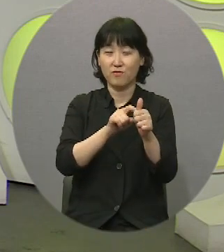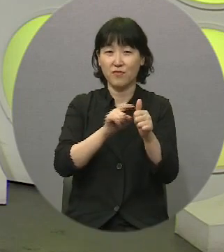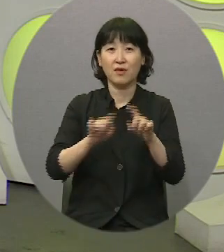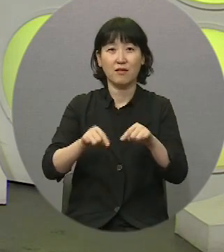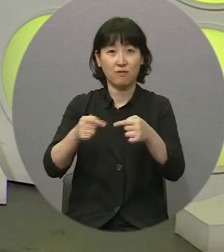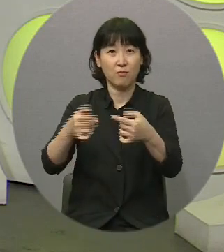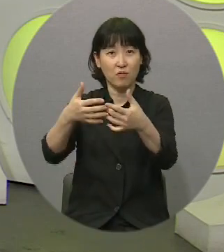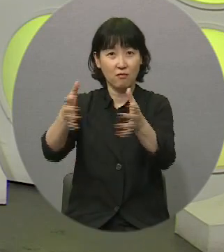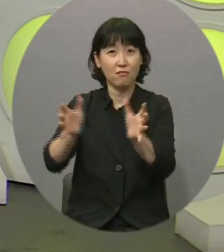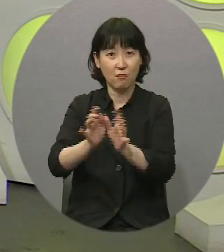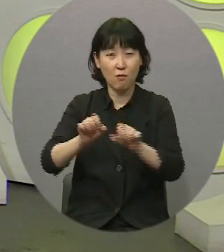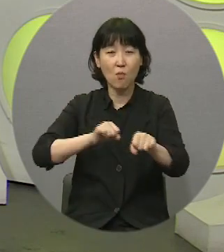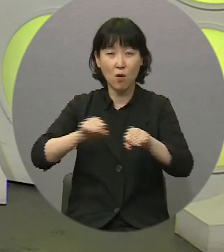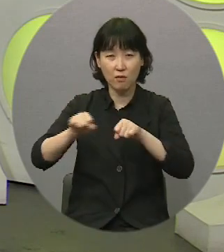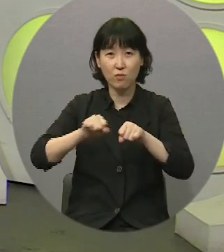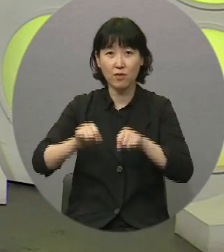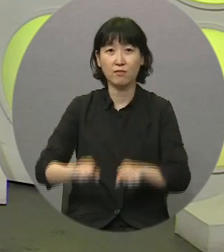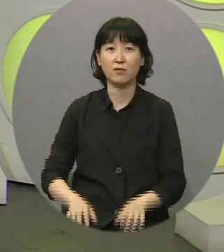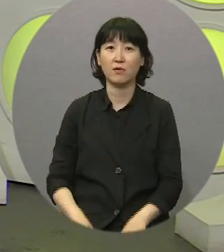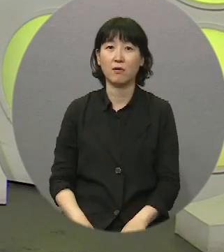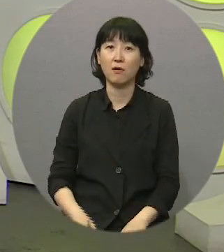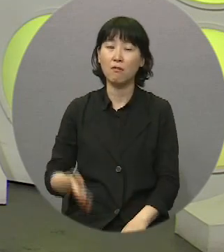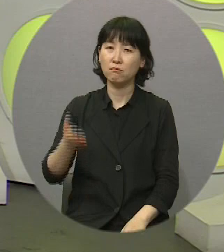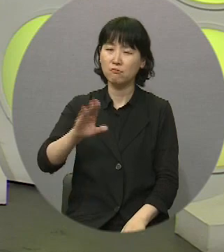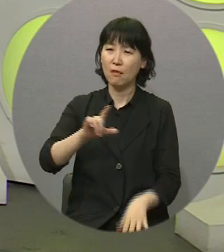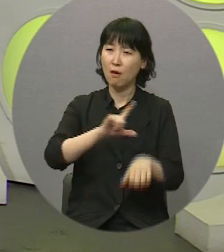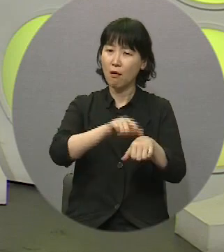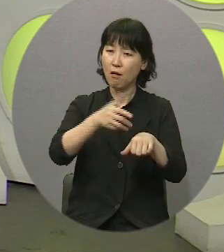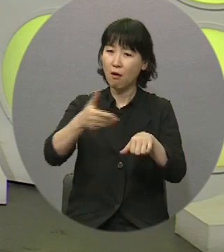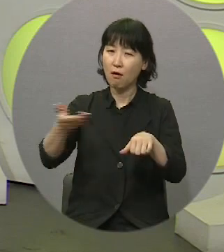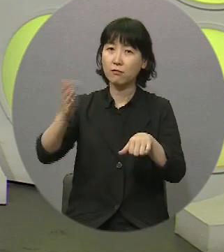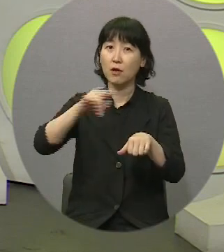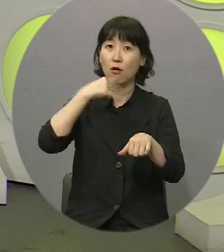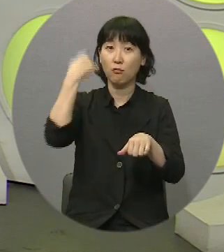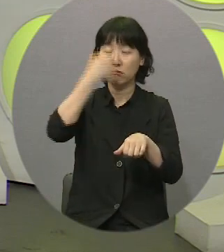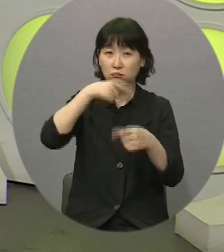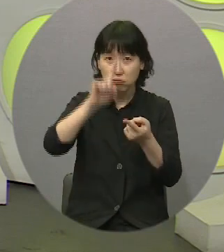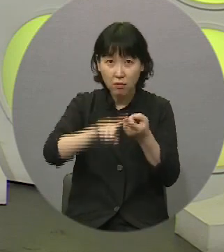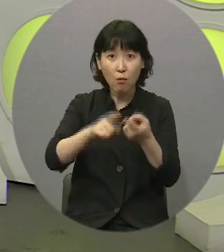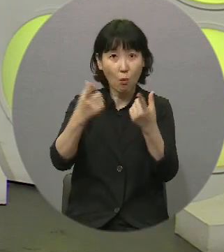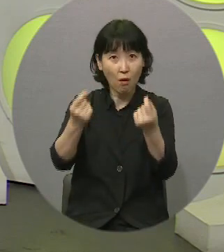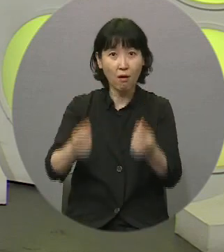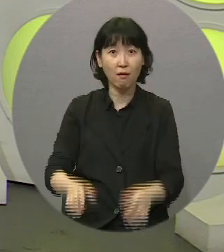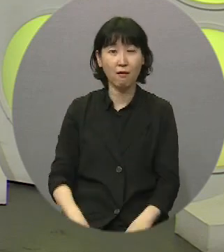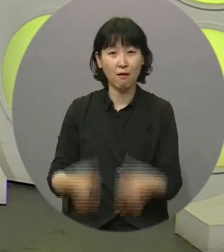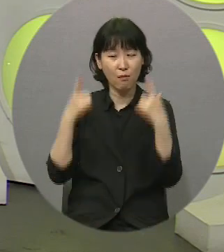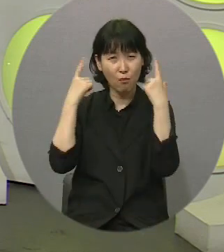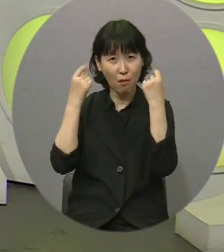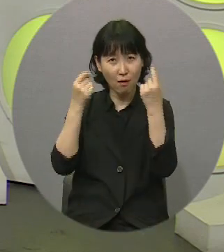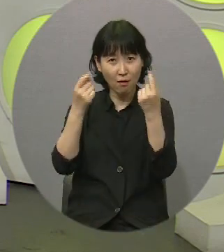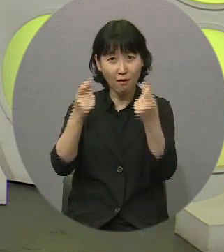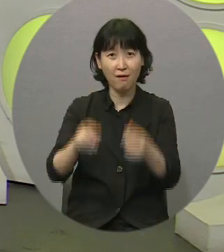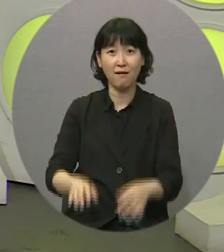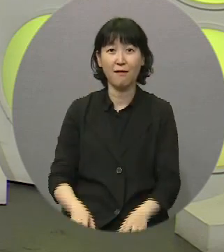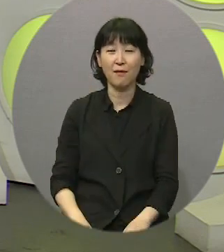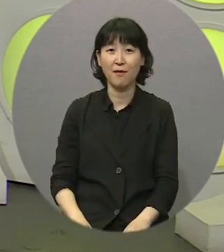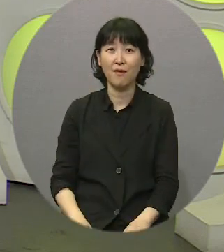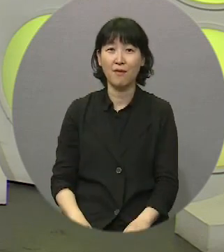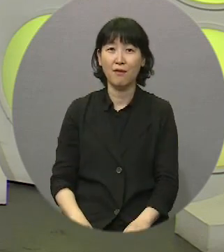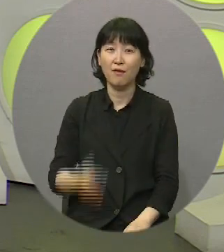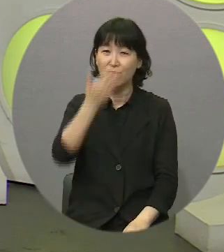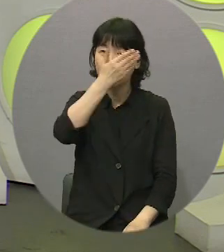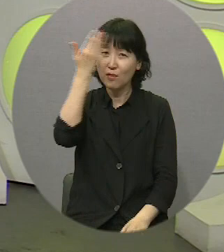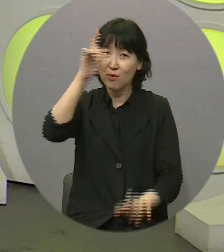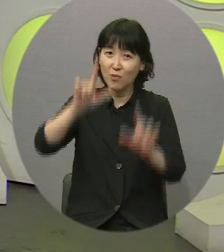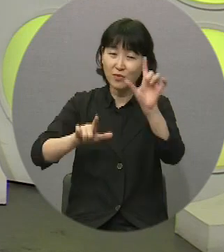그렇군요. 아니 근데 세월이 많이 흘렀는데 김지민 네. 씨는 왜 그대로신 거예요? 제가 그대로인가요? 그대로요. 네, 그대로. 더 젊어지셨어요.